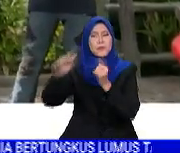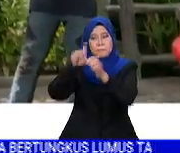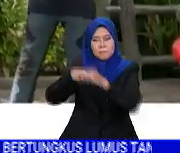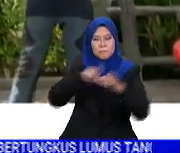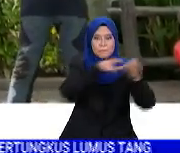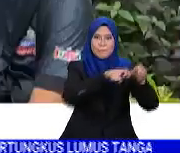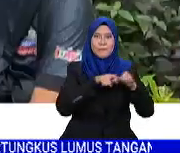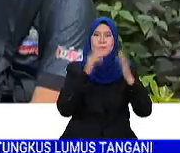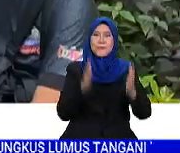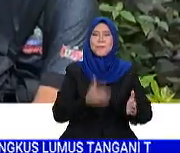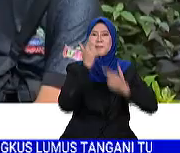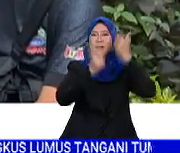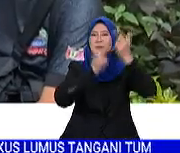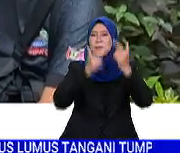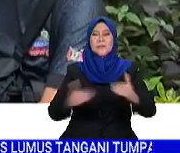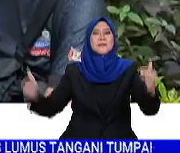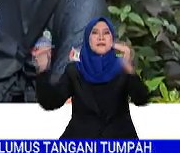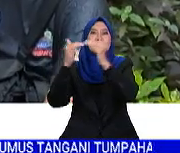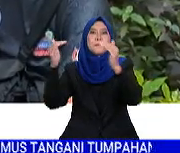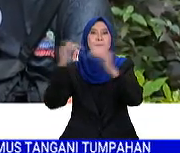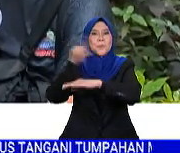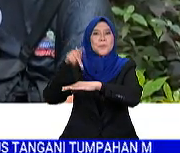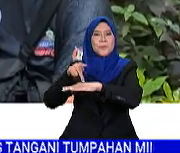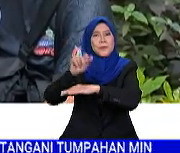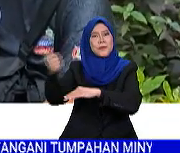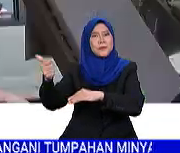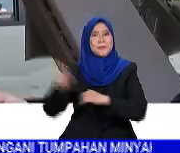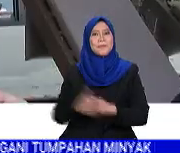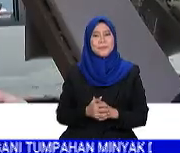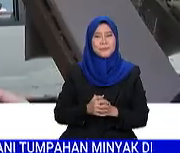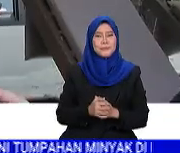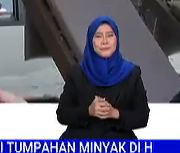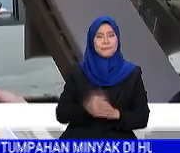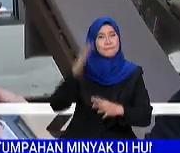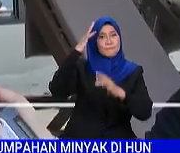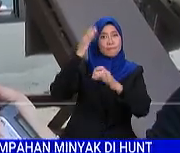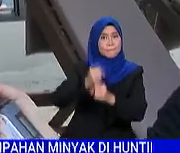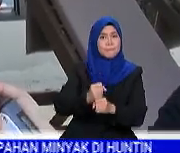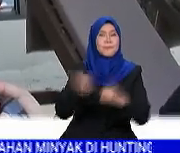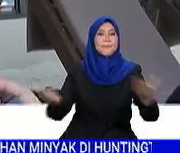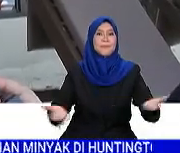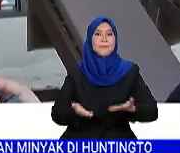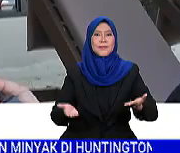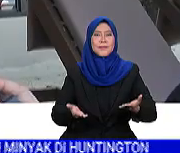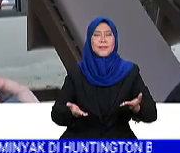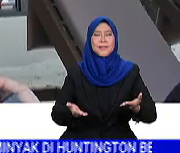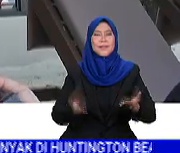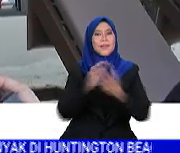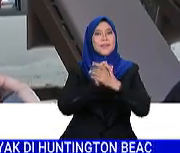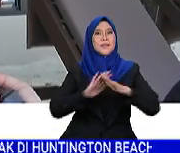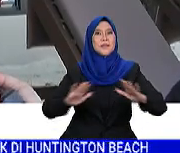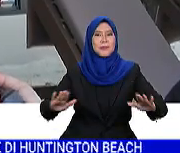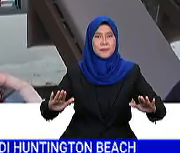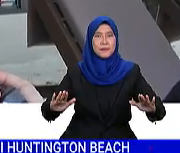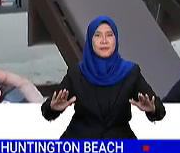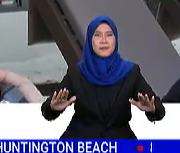kedatangan pelancong setanding dengan pulau-pulau peranginan lain. Rasa confident bila kita ada di sini, kita rasa confident keselamatan